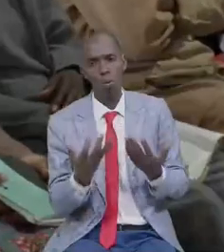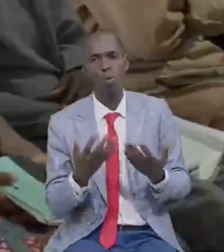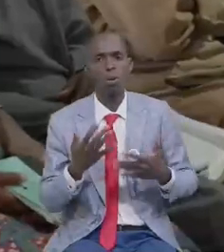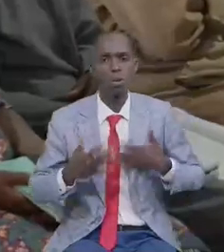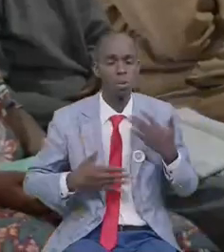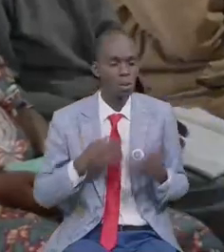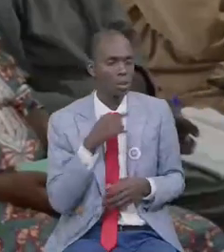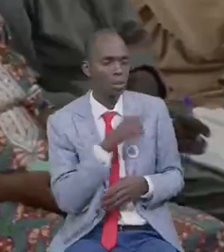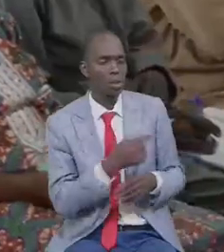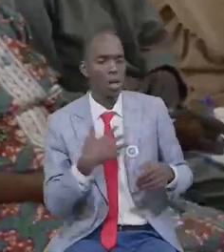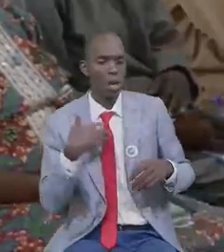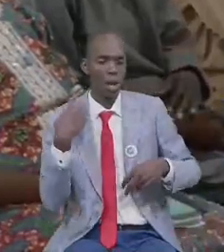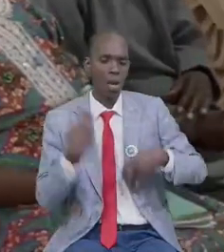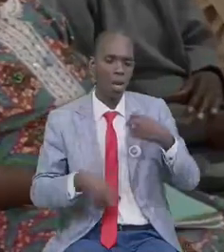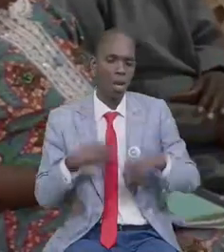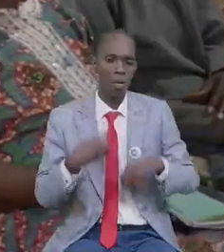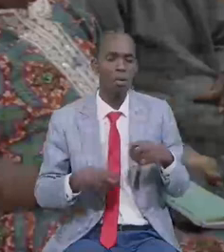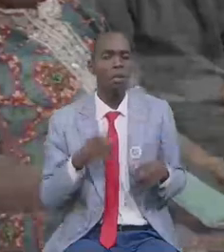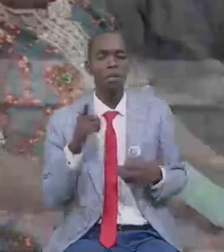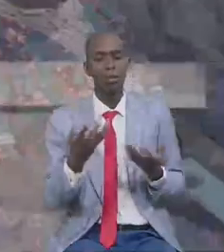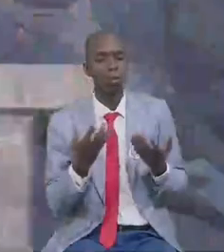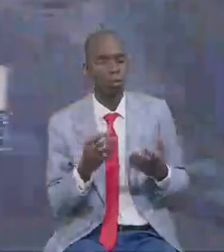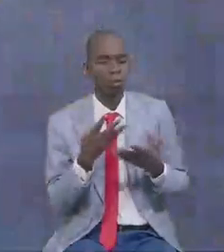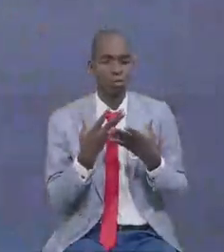joie. Il a des difficultés, il veut la solution.